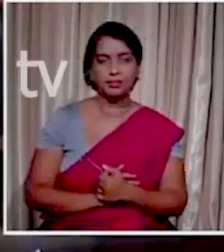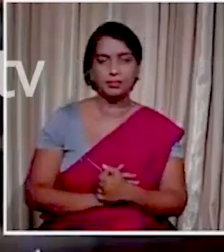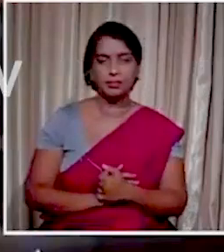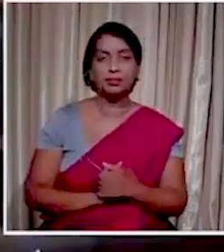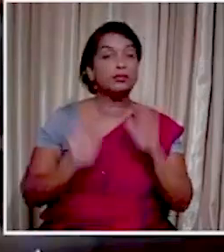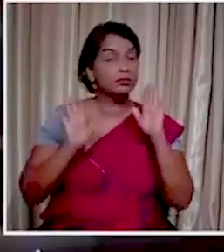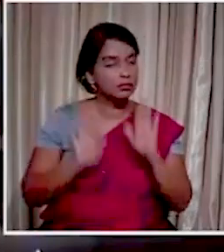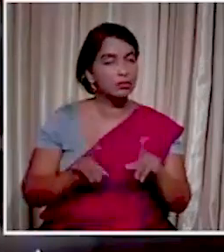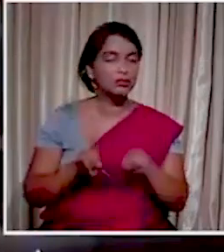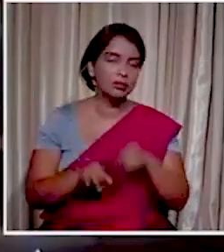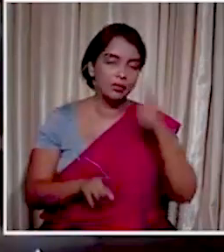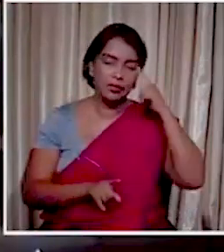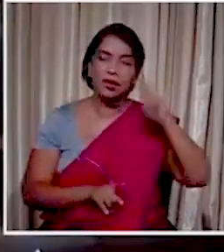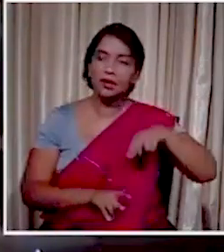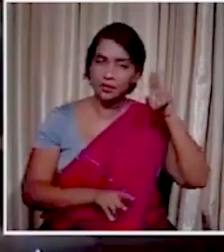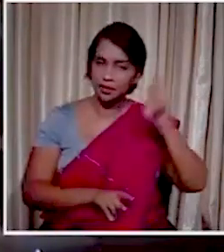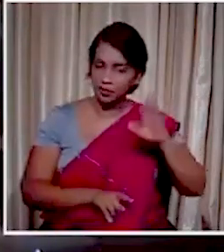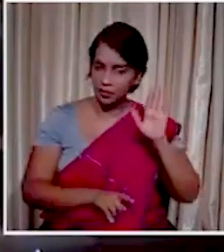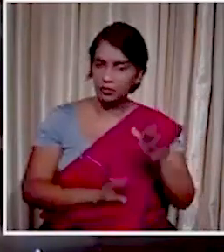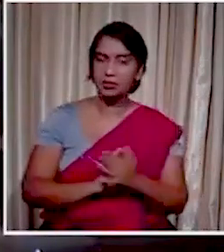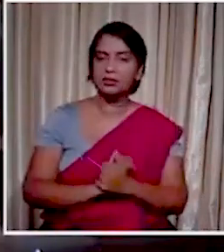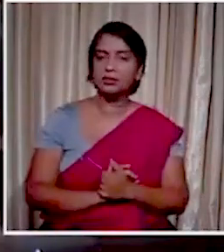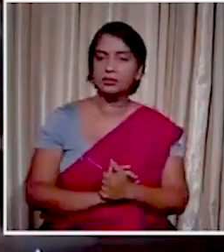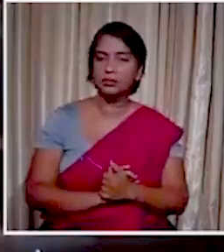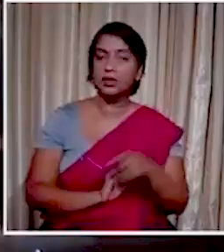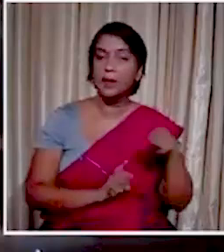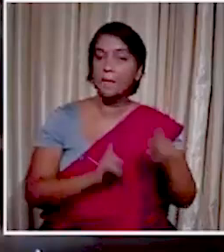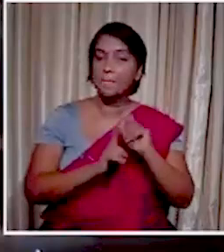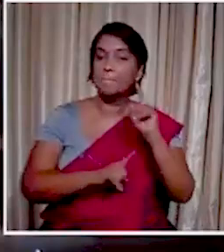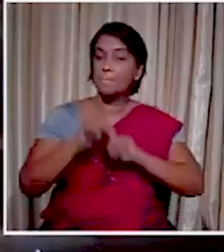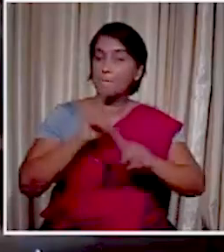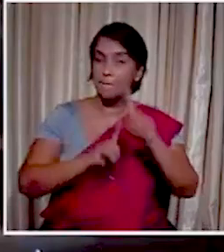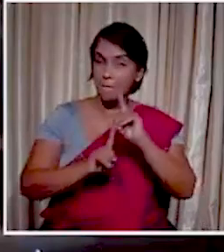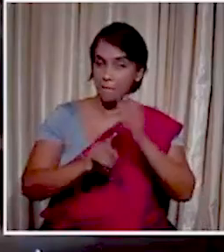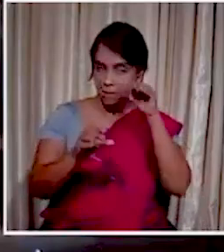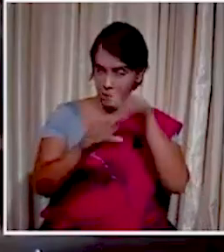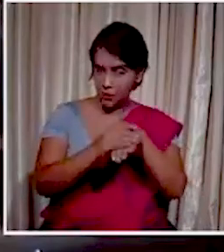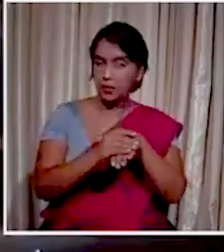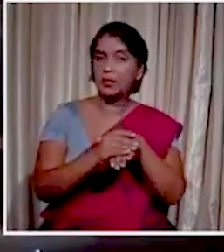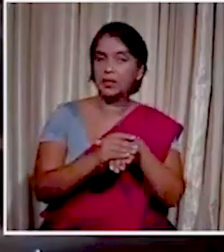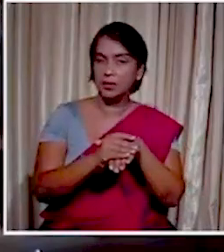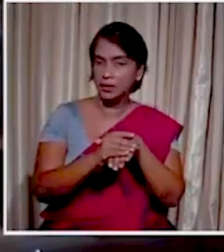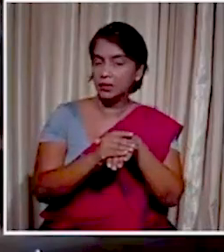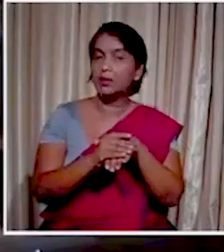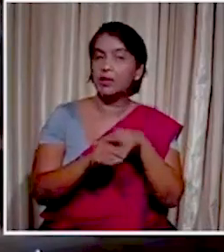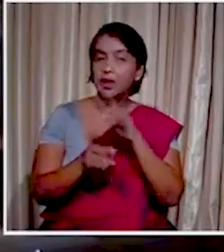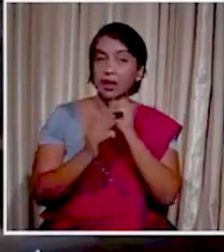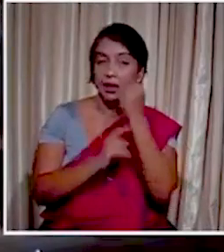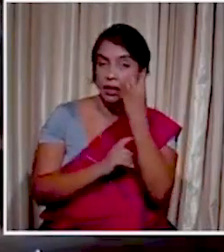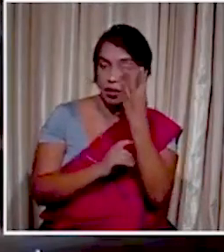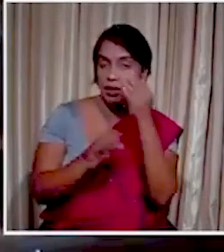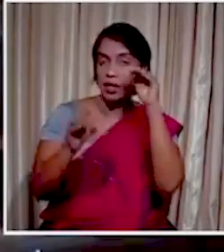हेबे ए वगे मा विश्वास करनो मे पार्लिमेंतु तुल मे इलक्कम